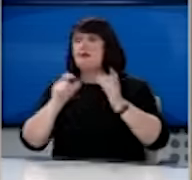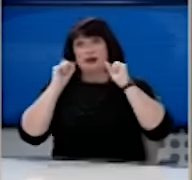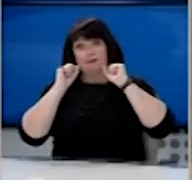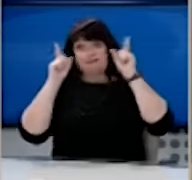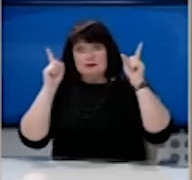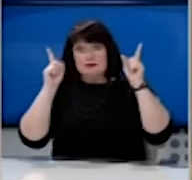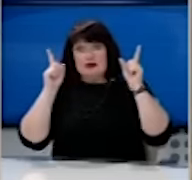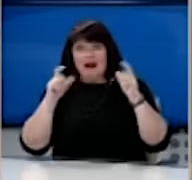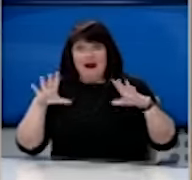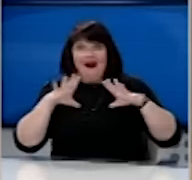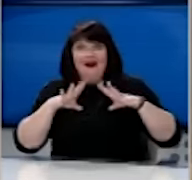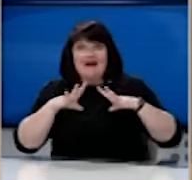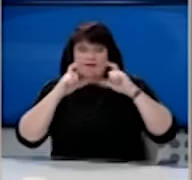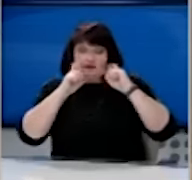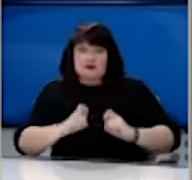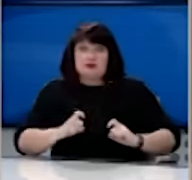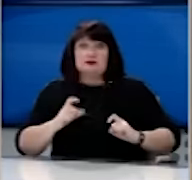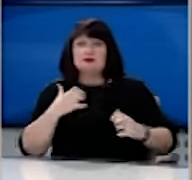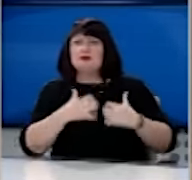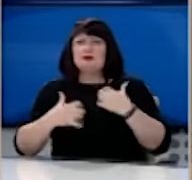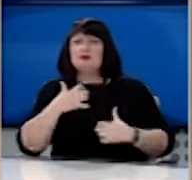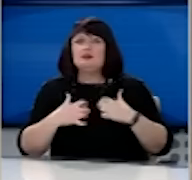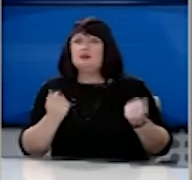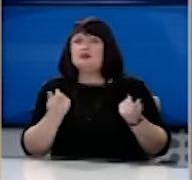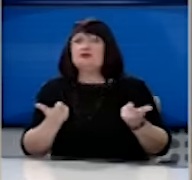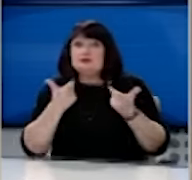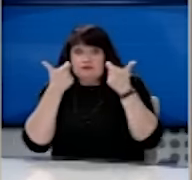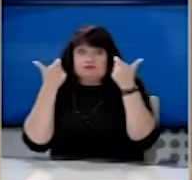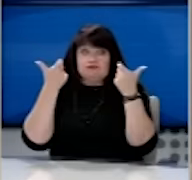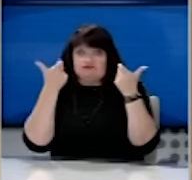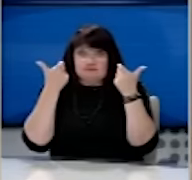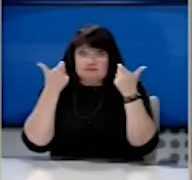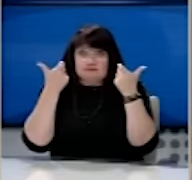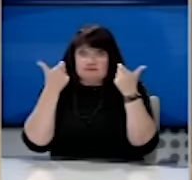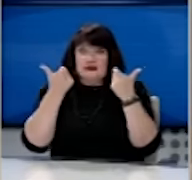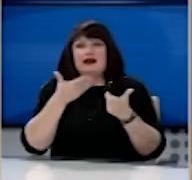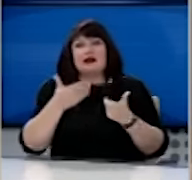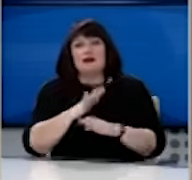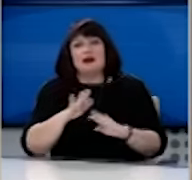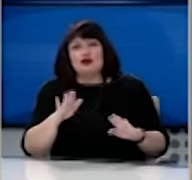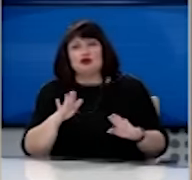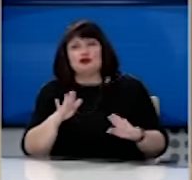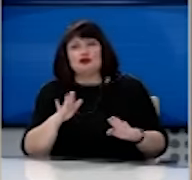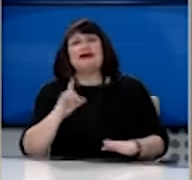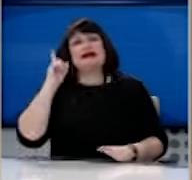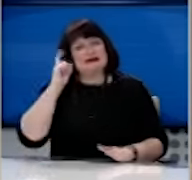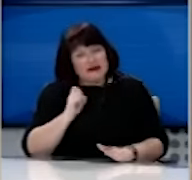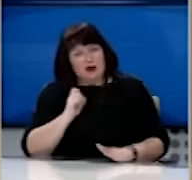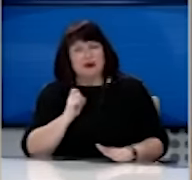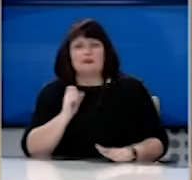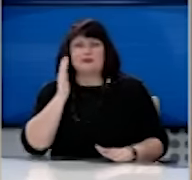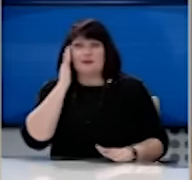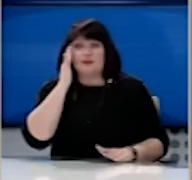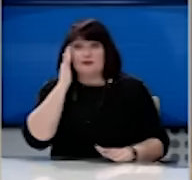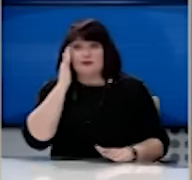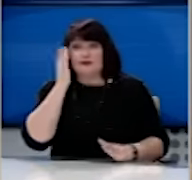πρέπει επιβάλλεται να ανησυχεί και να επαγρυπνά. Και για να τελειώνω, ξέρουμε